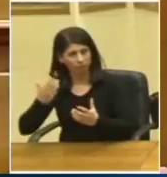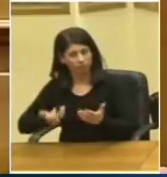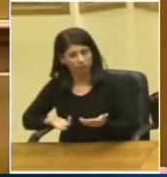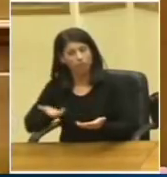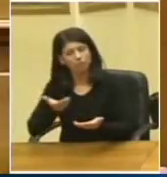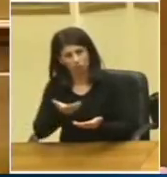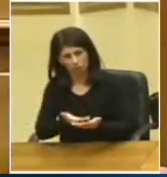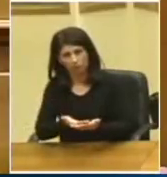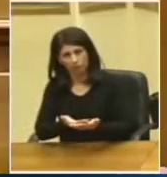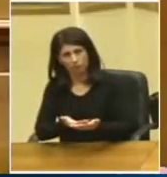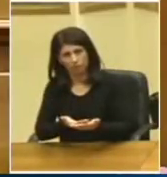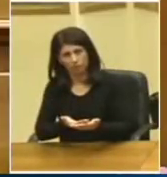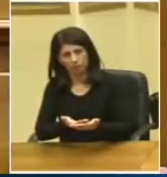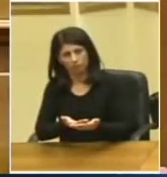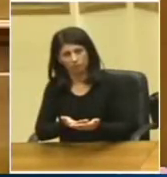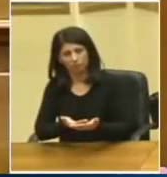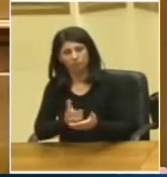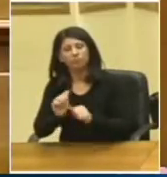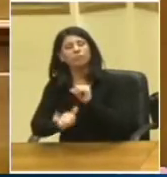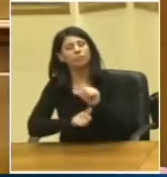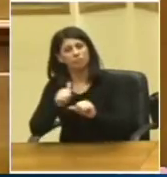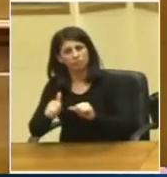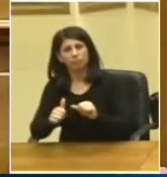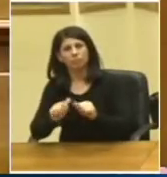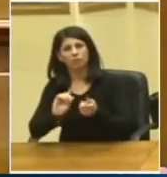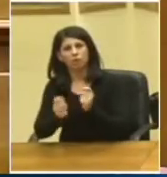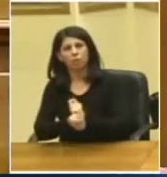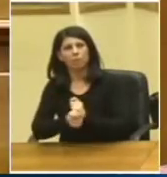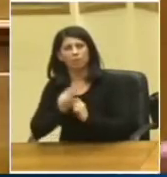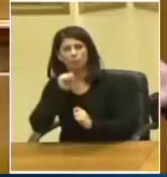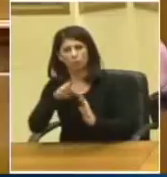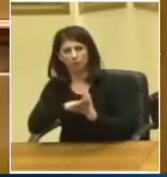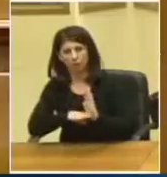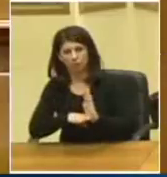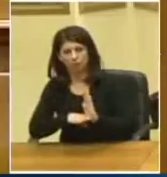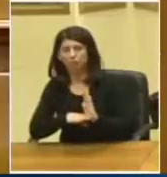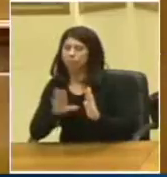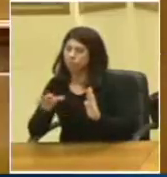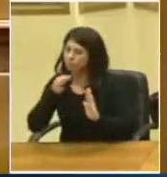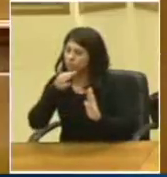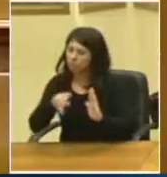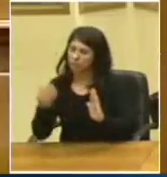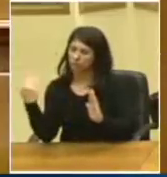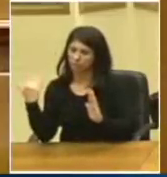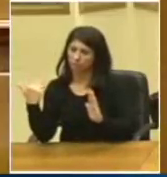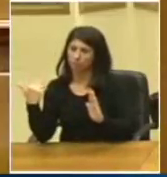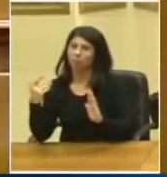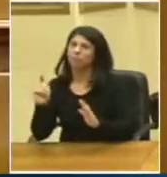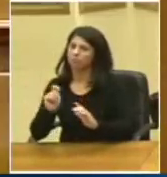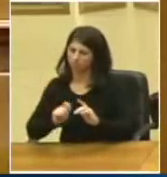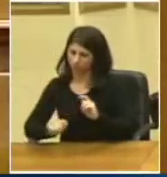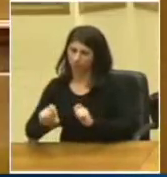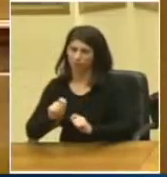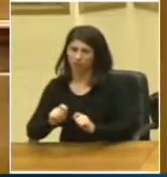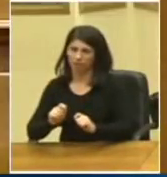μας για την αναθεώρηση του Συντάγματος που, όπως είπα προηγουμένως, έχει αναπτυχθεί